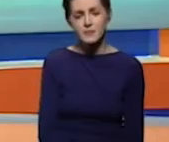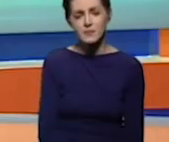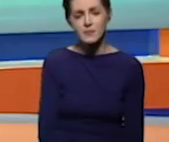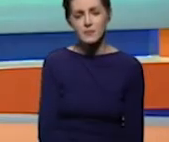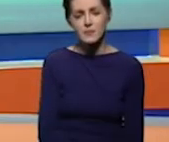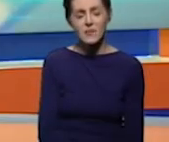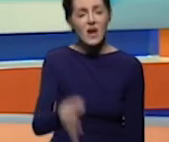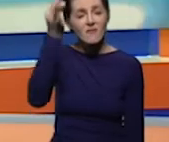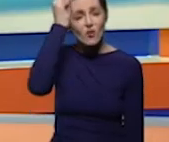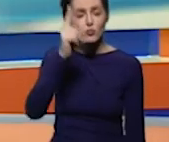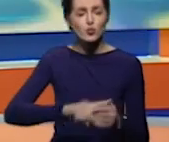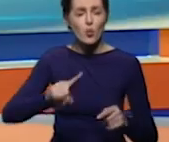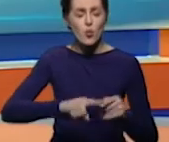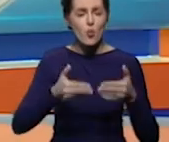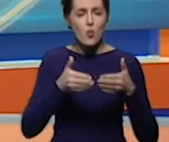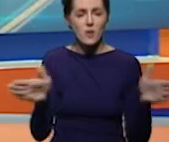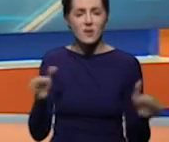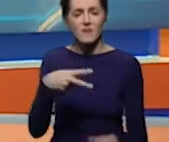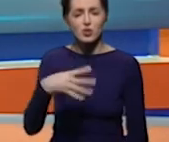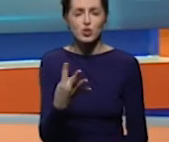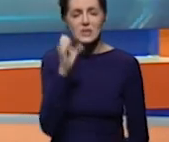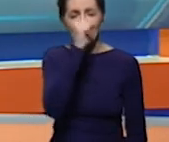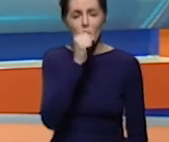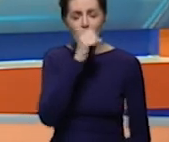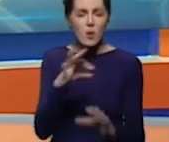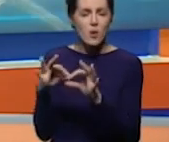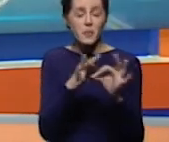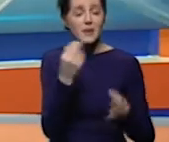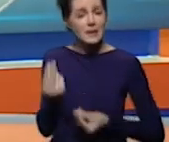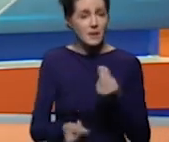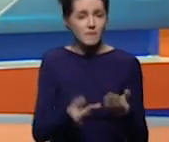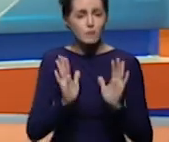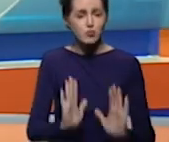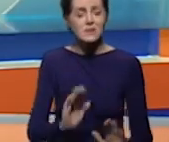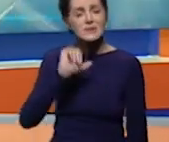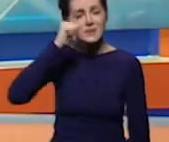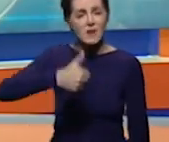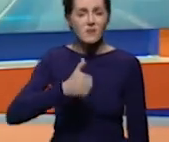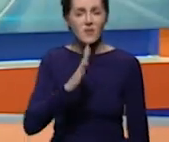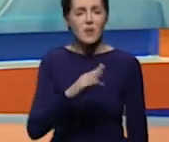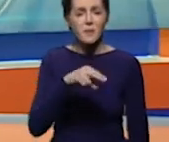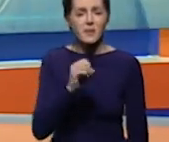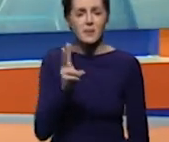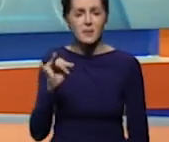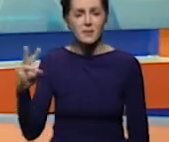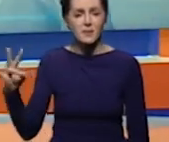Нагадаю, церемонія відкриття 24-х зимових Олімпійських ігор відбудеться завтра у Пекіні.